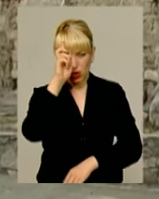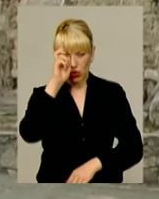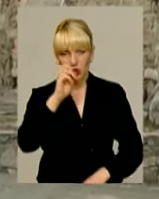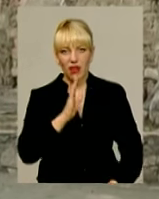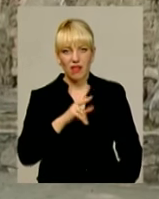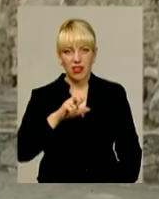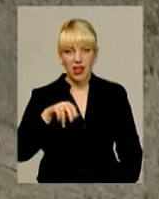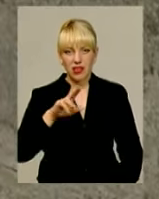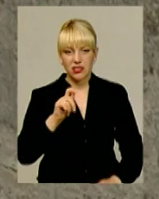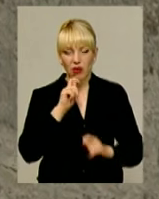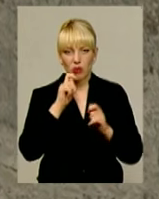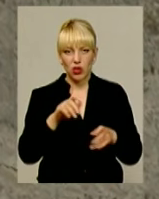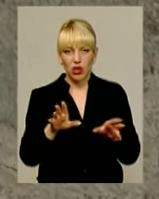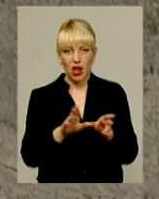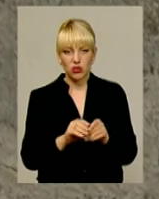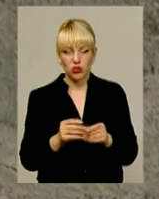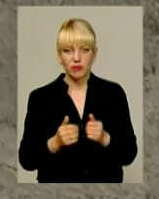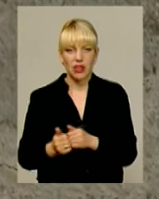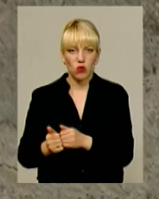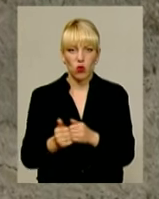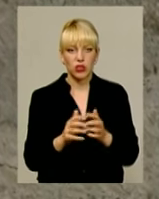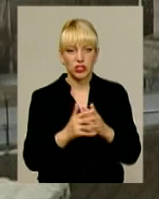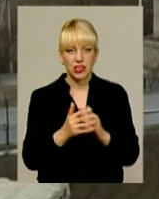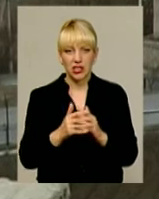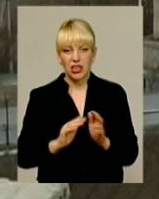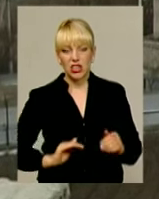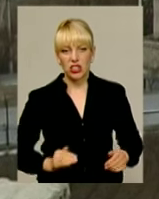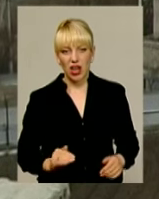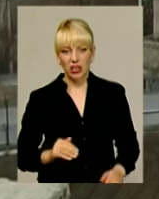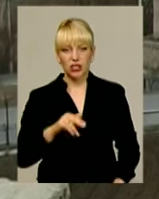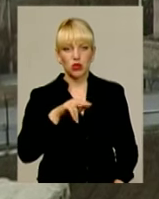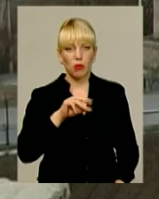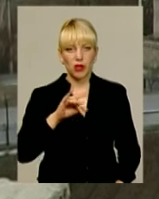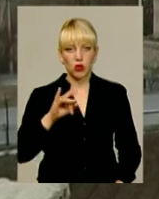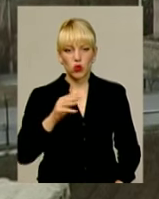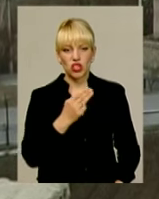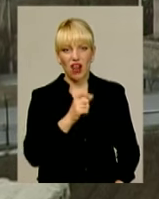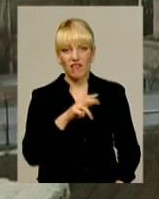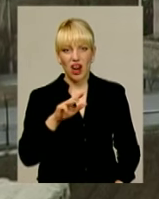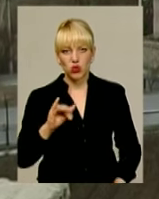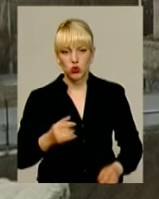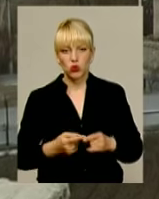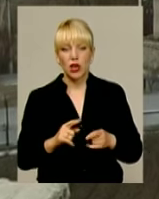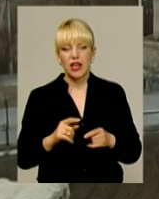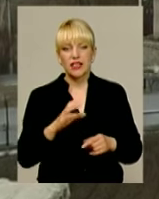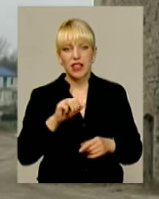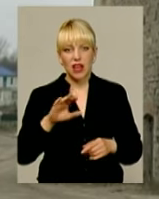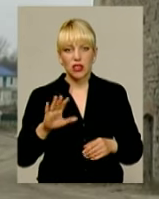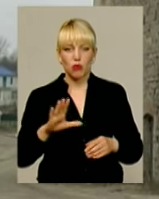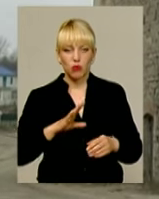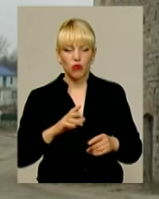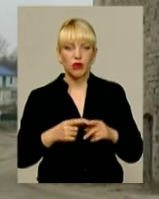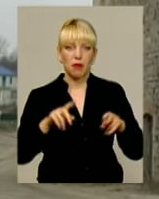Ягайло подарував його разом з навколишніми селами шляхтичу Петруша Францю. В 1443 році Сатанів набув статуси